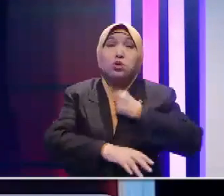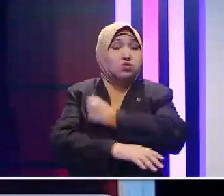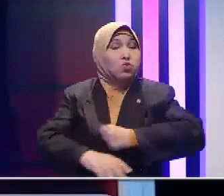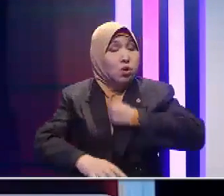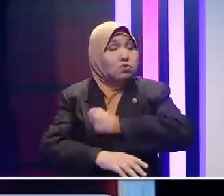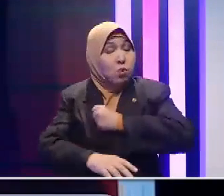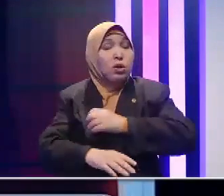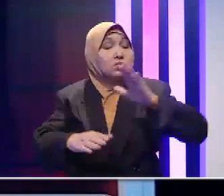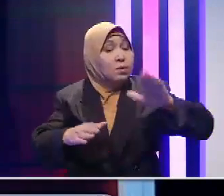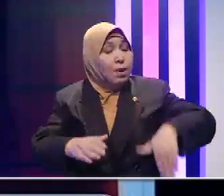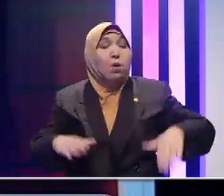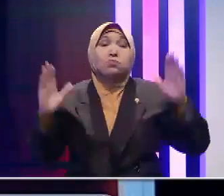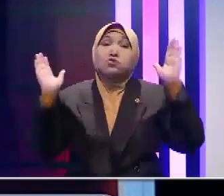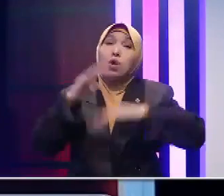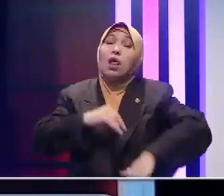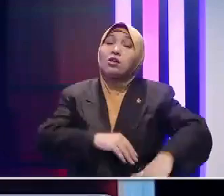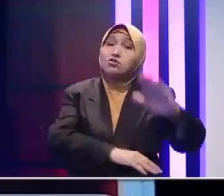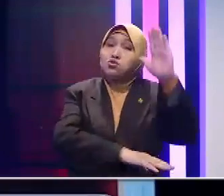sebelum solat zuhur